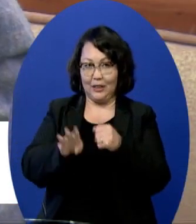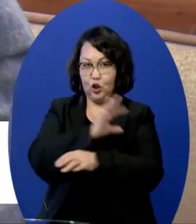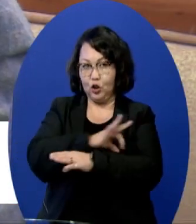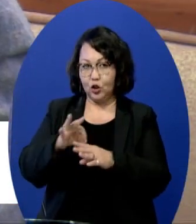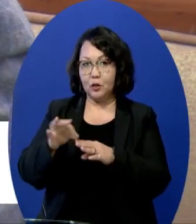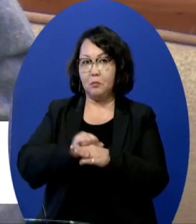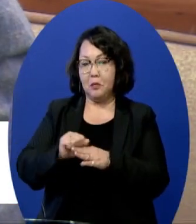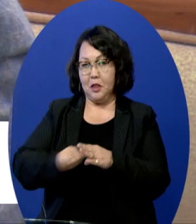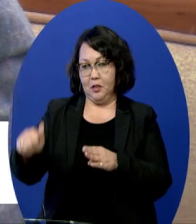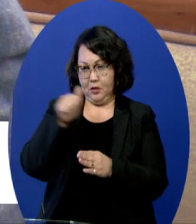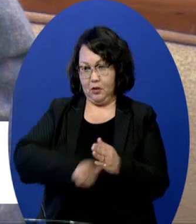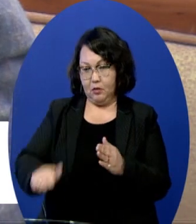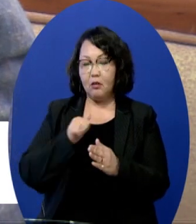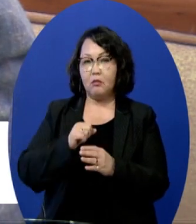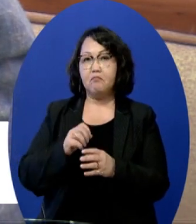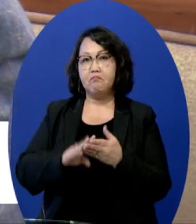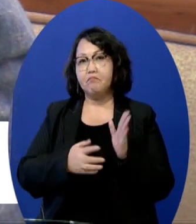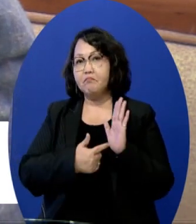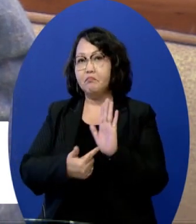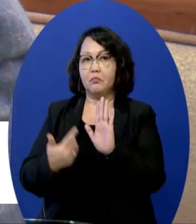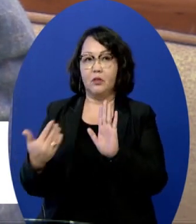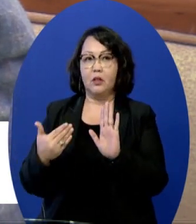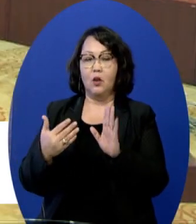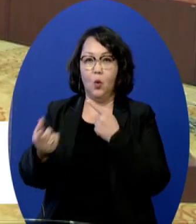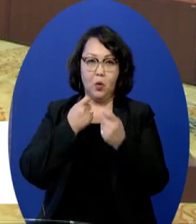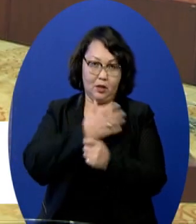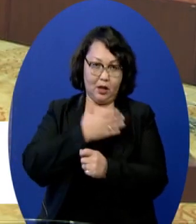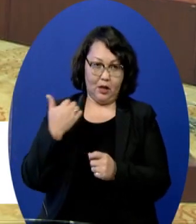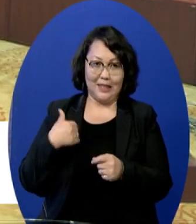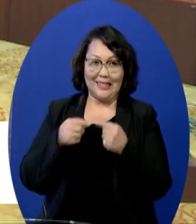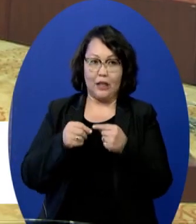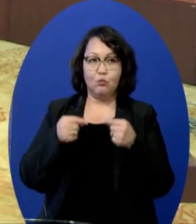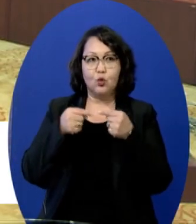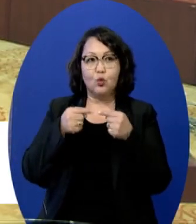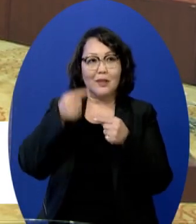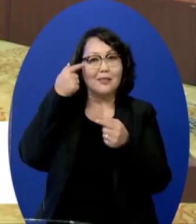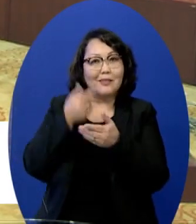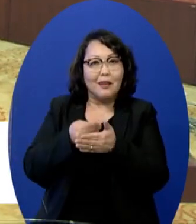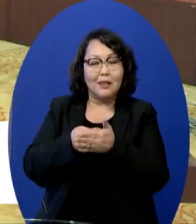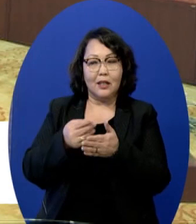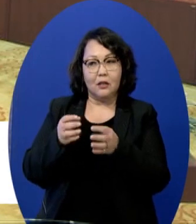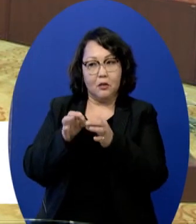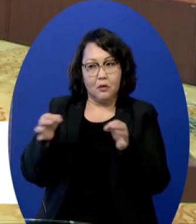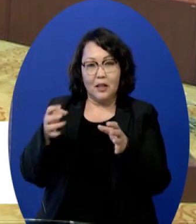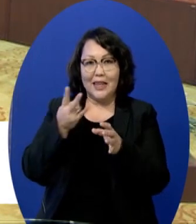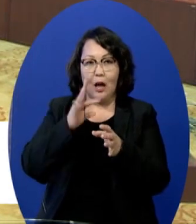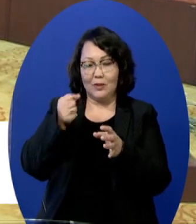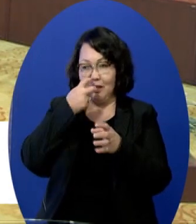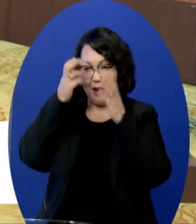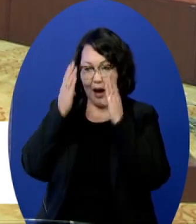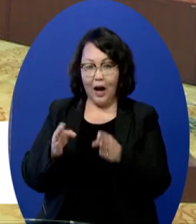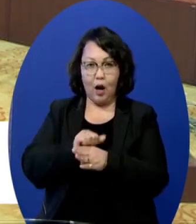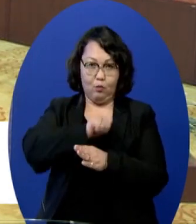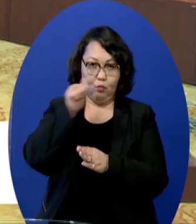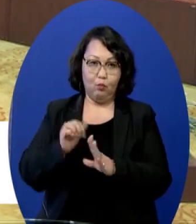бол танилцуулсан. Анхны хэлэлцүүлэг явуулах үед хурлдаан даргалагчаас зарчмын зөрүүтэй саналуудын найруулгыг анхаарч гүйцээ боловсруулах чиглэл өгсөн